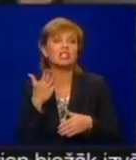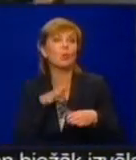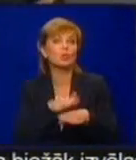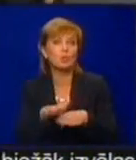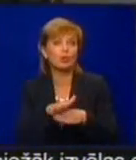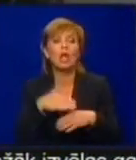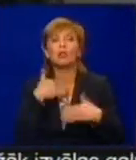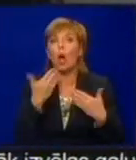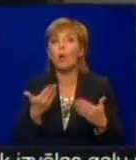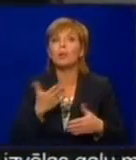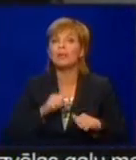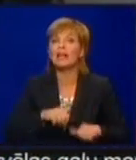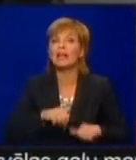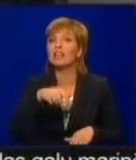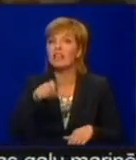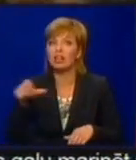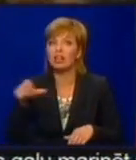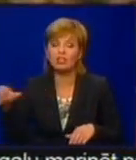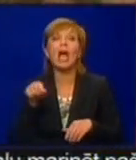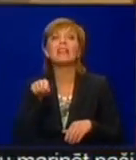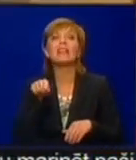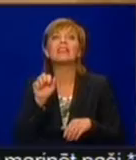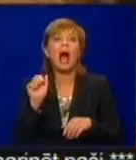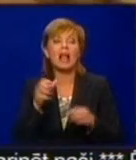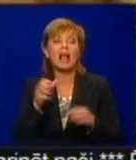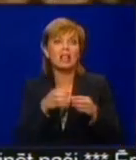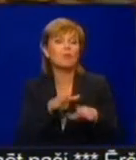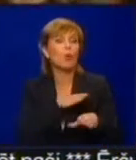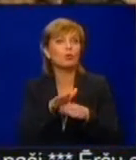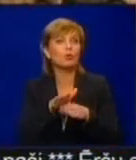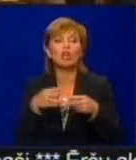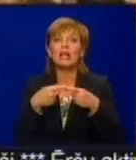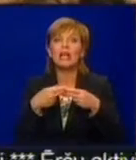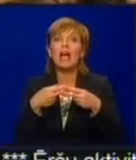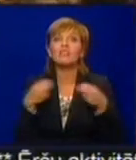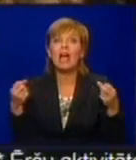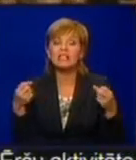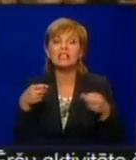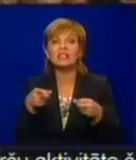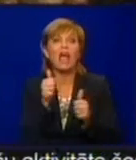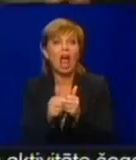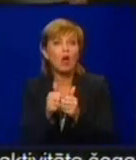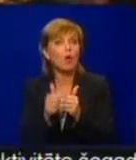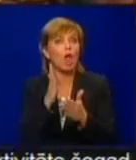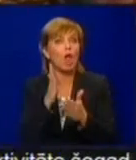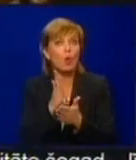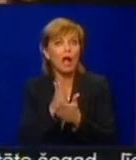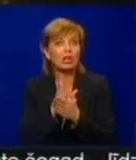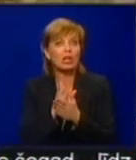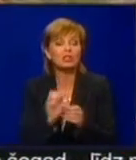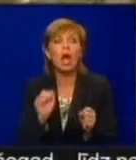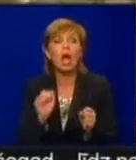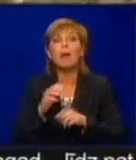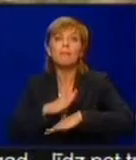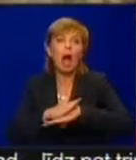daudz civiliedzīvotāji. Talibi paziņojuši, ka uzbrukums viesnīcai izdarīts tāpēc, ka tajā regulāri notiekot amorālas